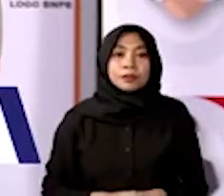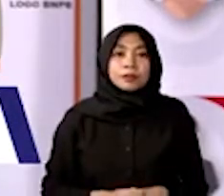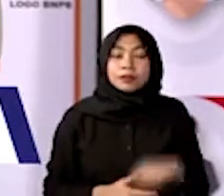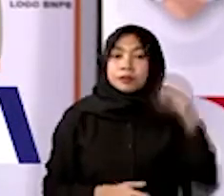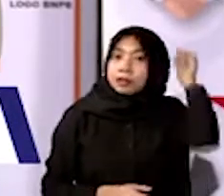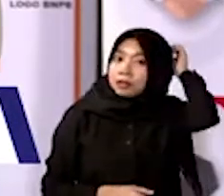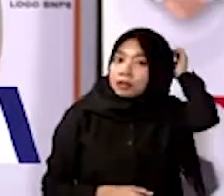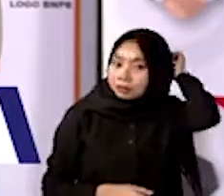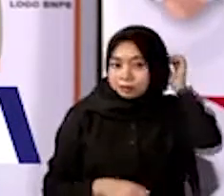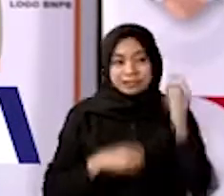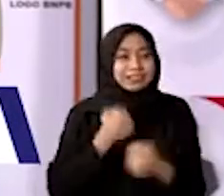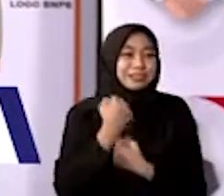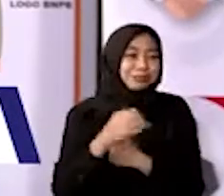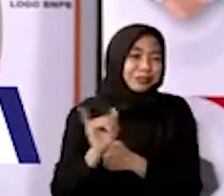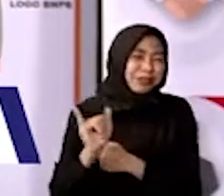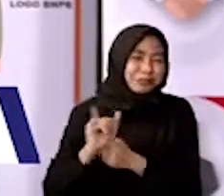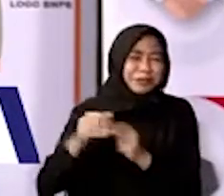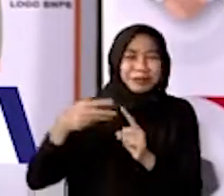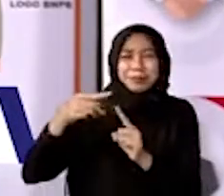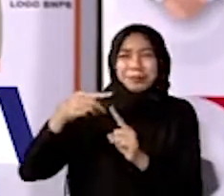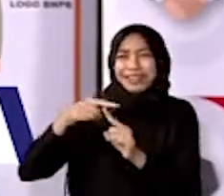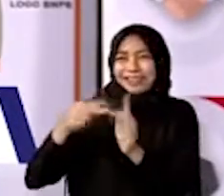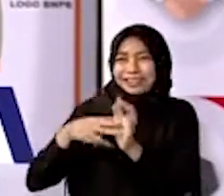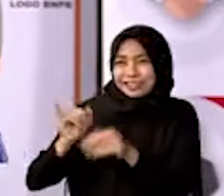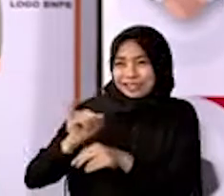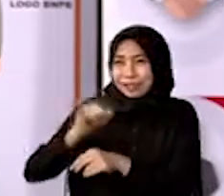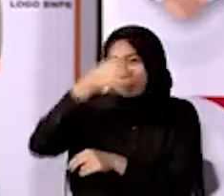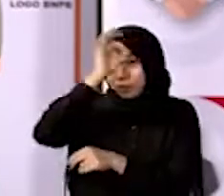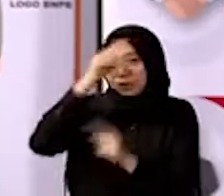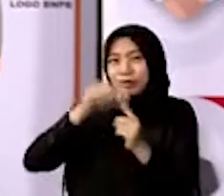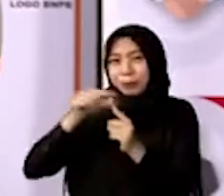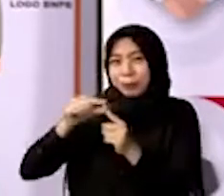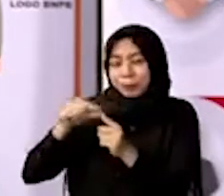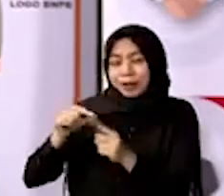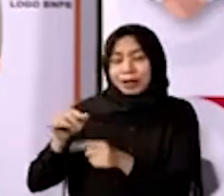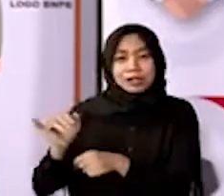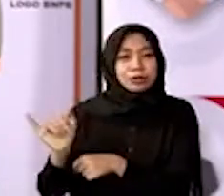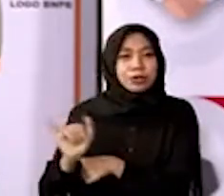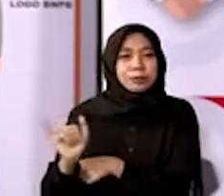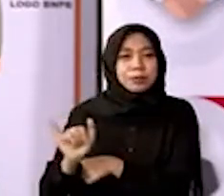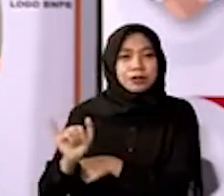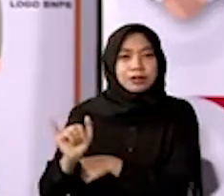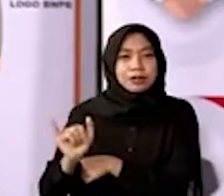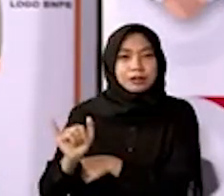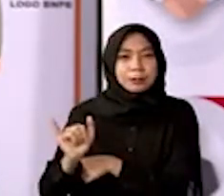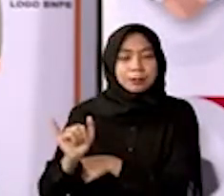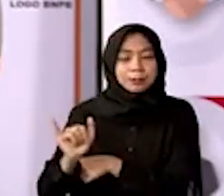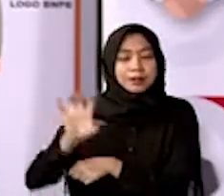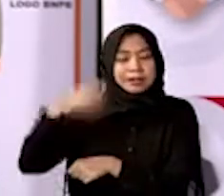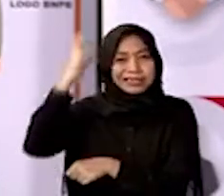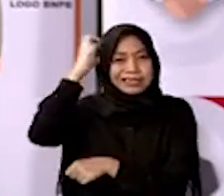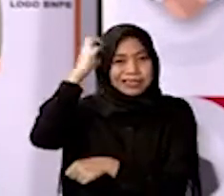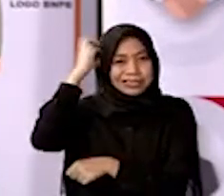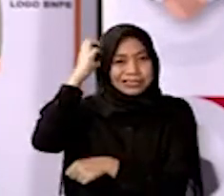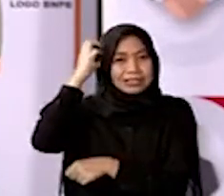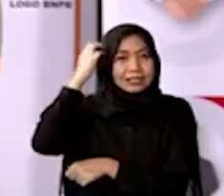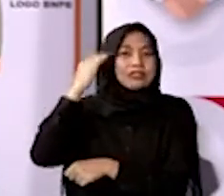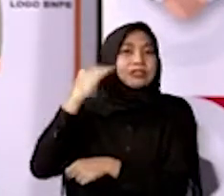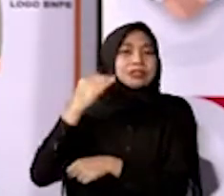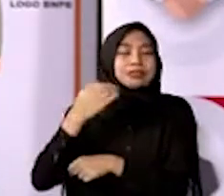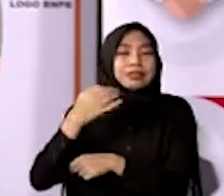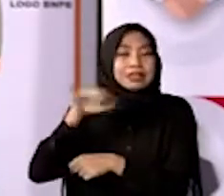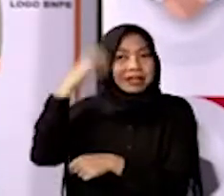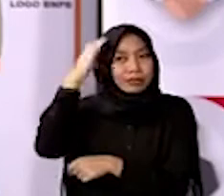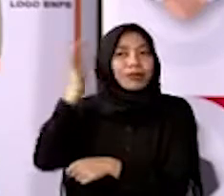dengan teman-teman dari TNI satp PP kemudian juga ada e dinas terkait termasuk juga